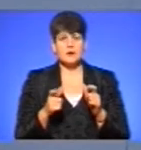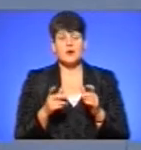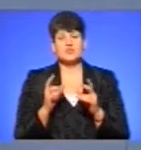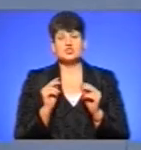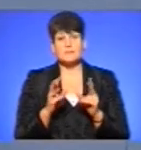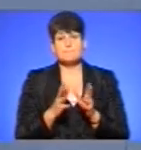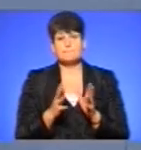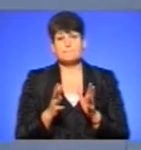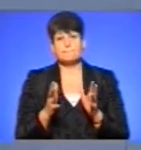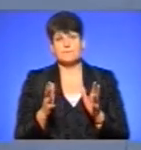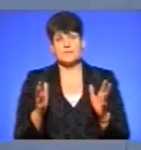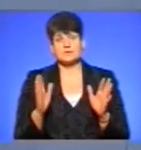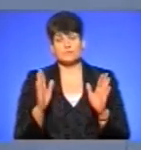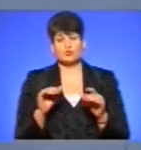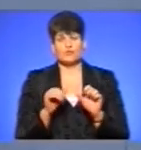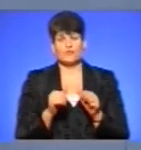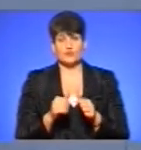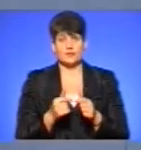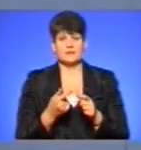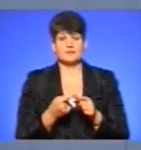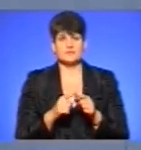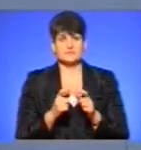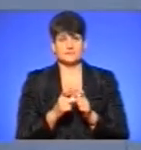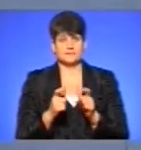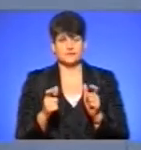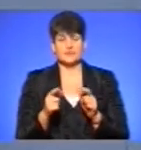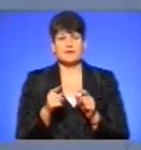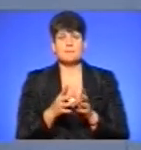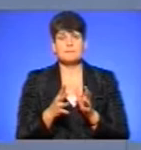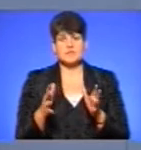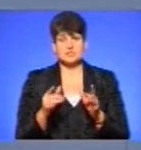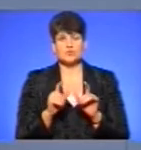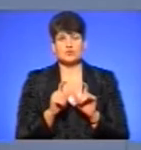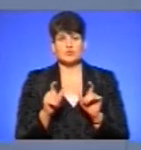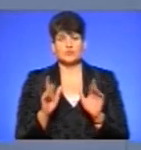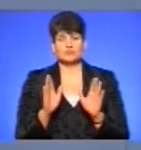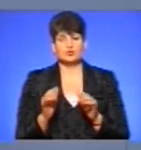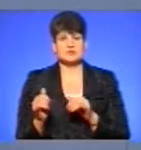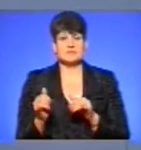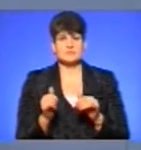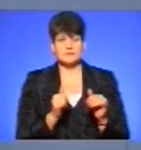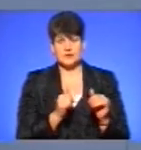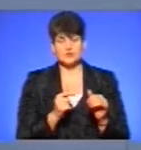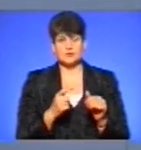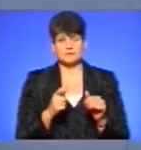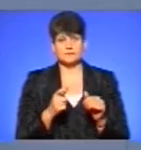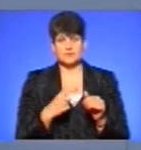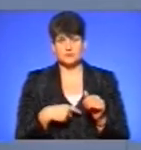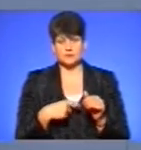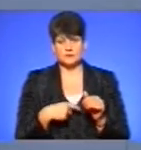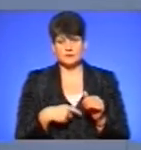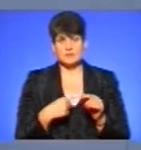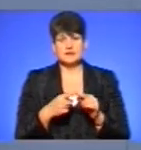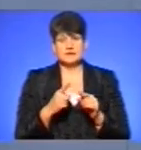будуть оформляти наші громадяни ID-картки, тим більше установ будуть забезпечувати в собі